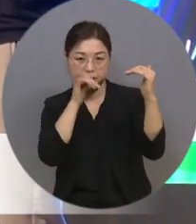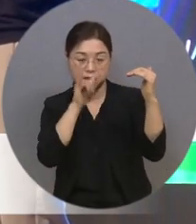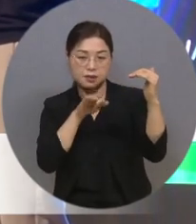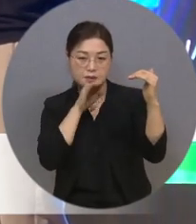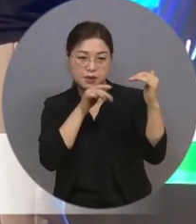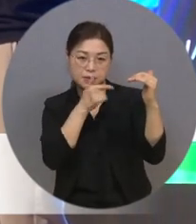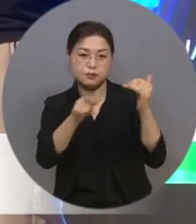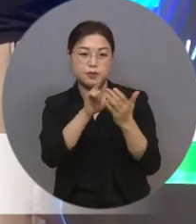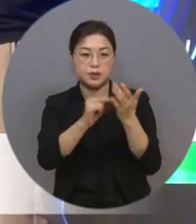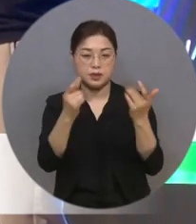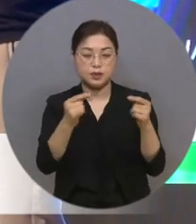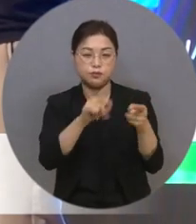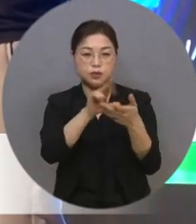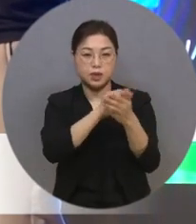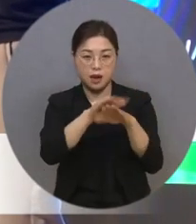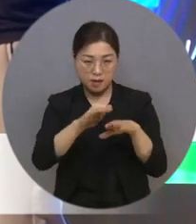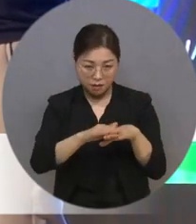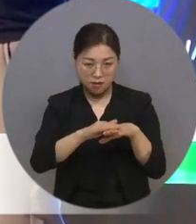이어